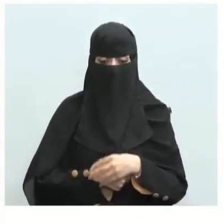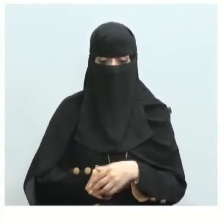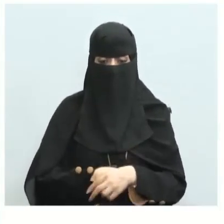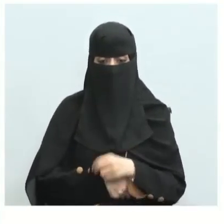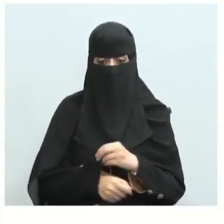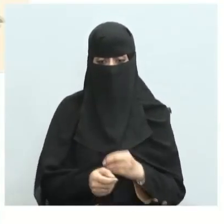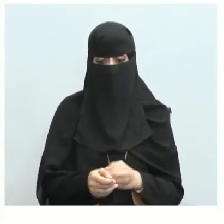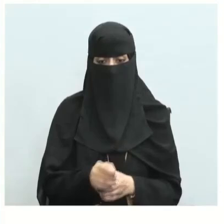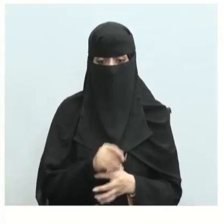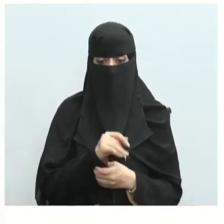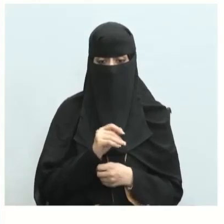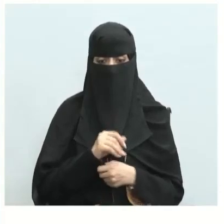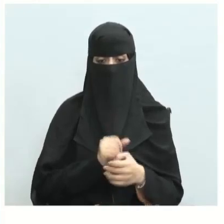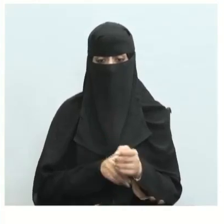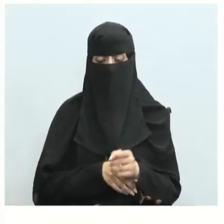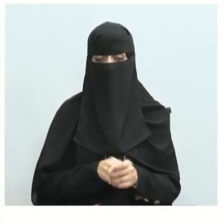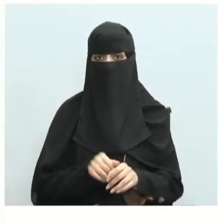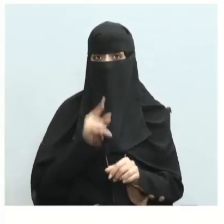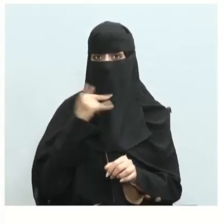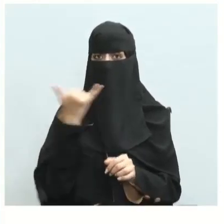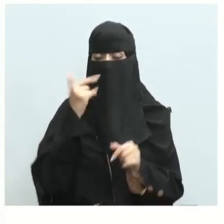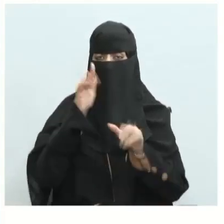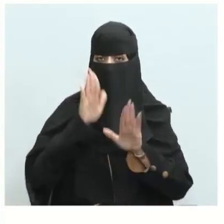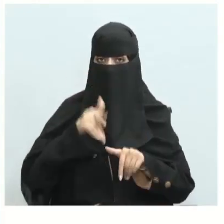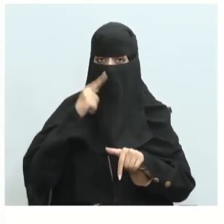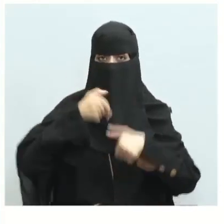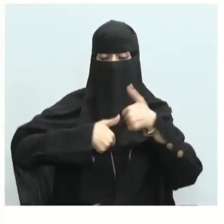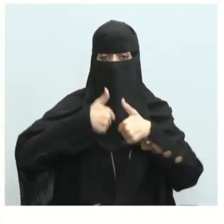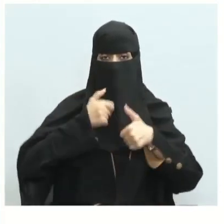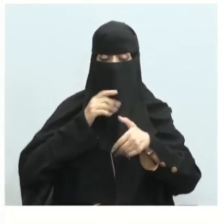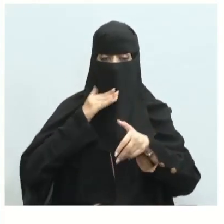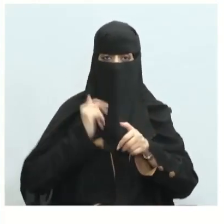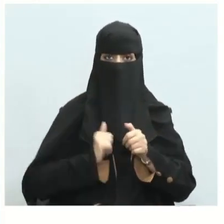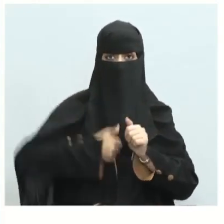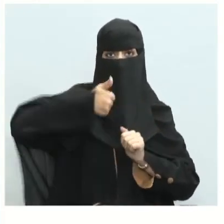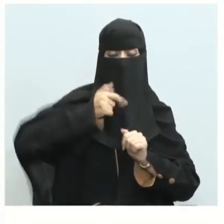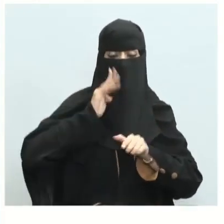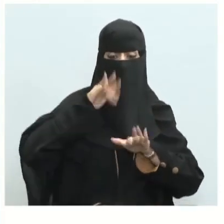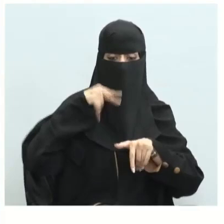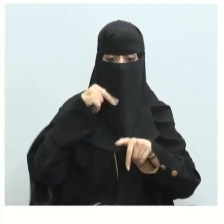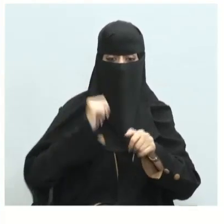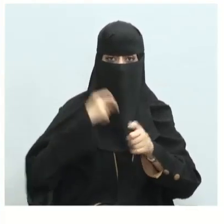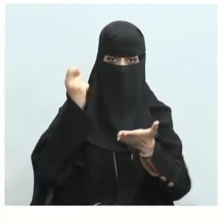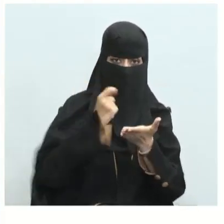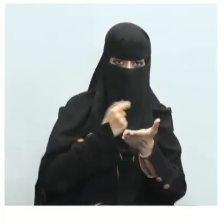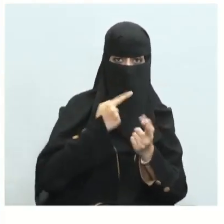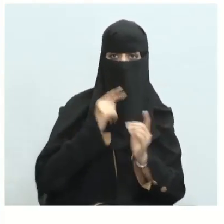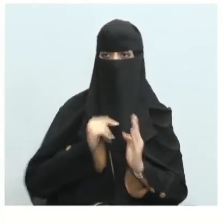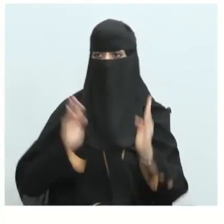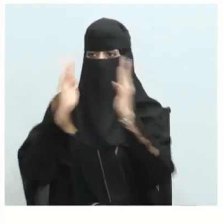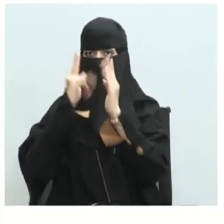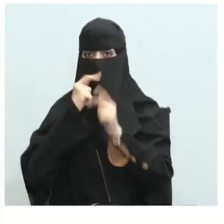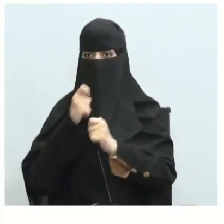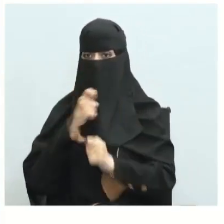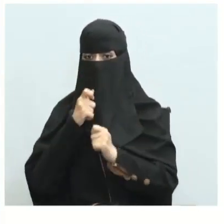سياحيا كذلك اجتياز الاختبارات التحريريه والمقابلات الشخصيه والدوره التدريبيه والتاهيلي لارشاد السياحي